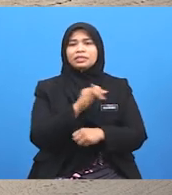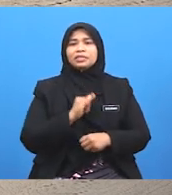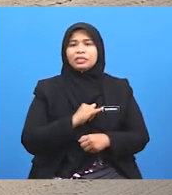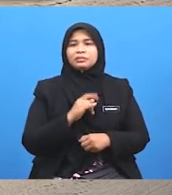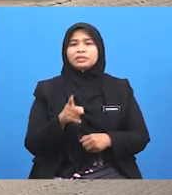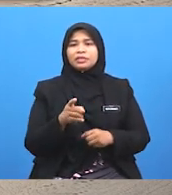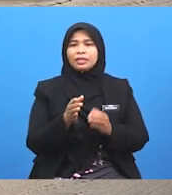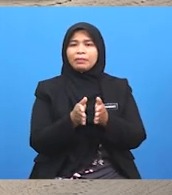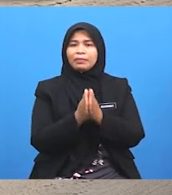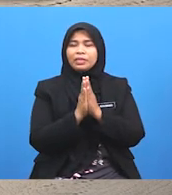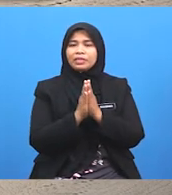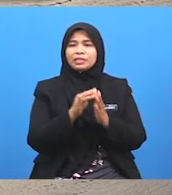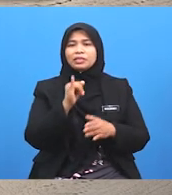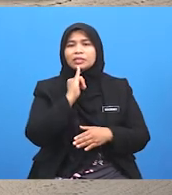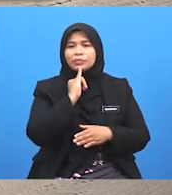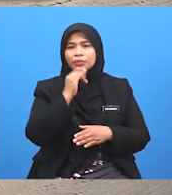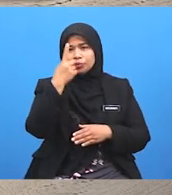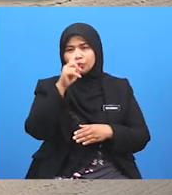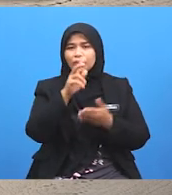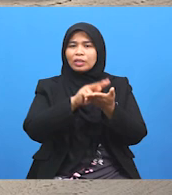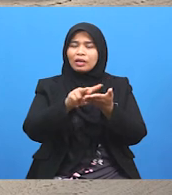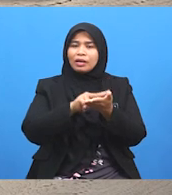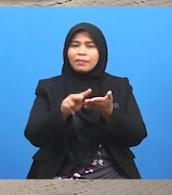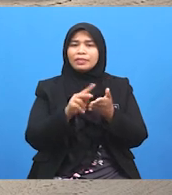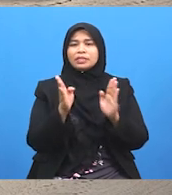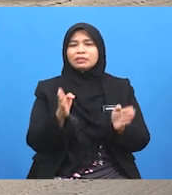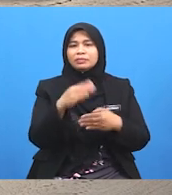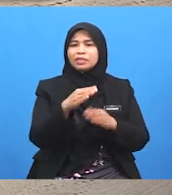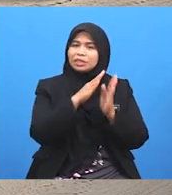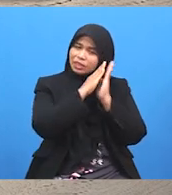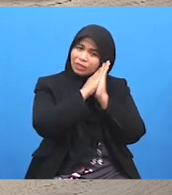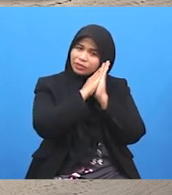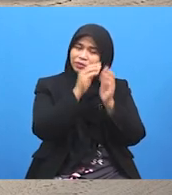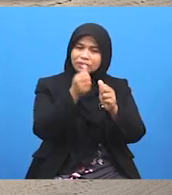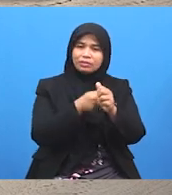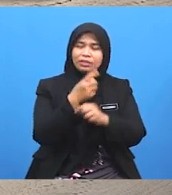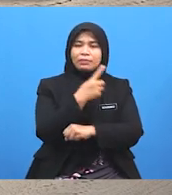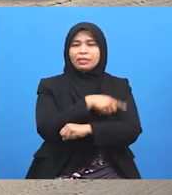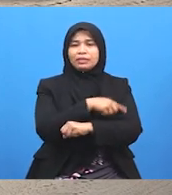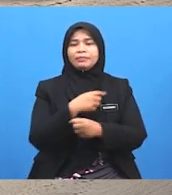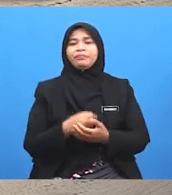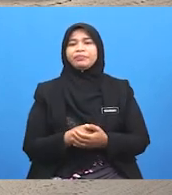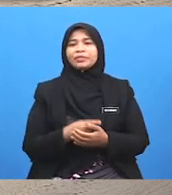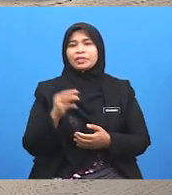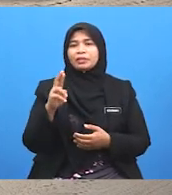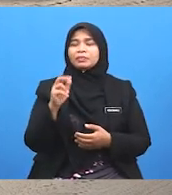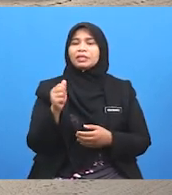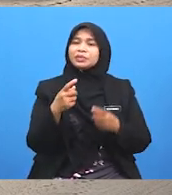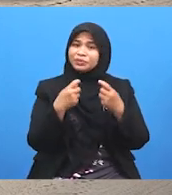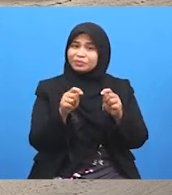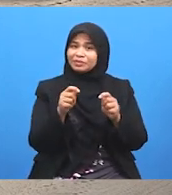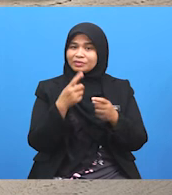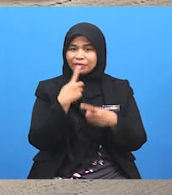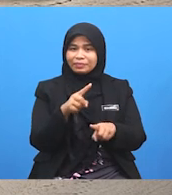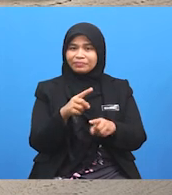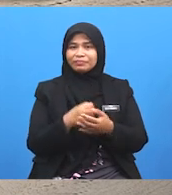Saya sepatutnya meminta ibu untuk mengemaskan bilik tidur setiap hari. Mira, cuba